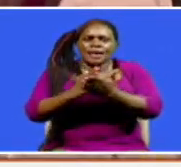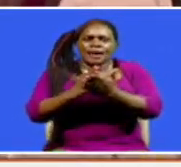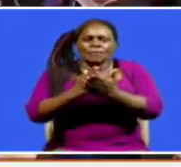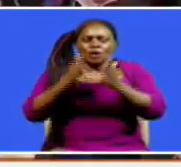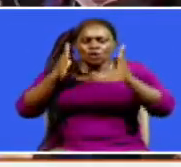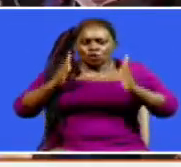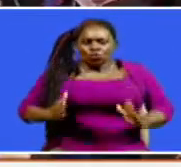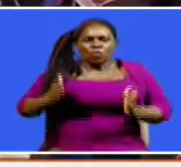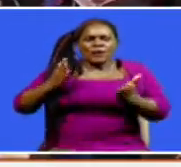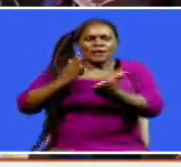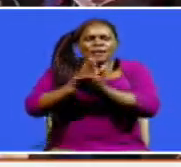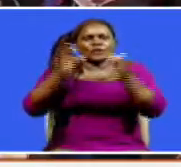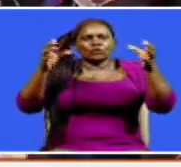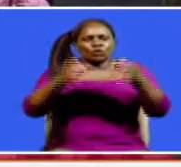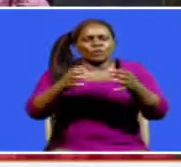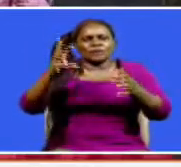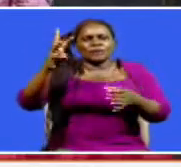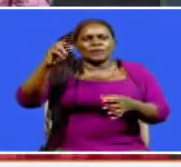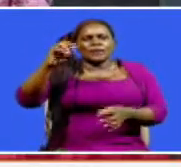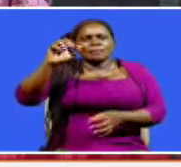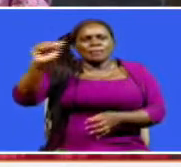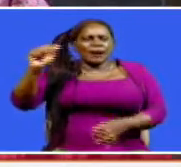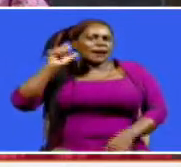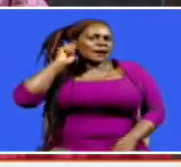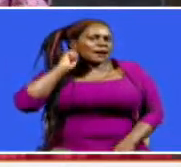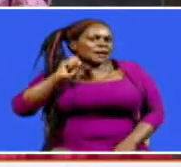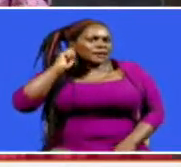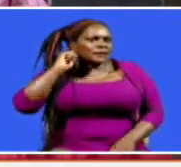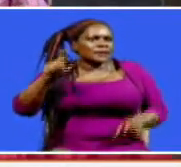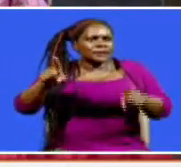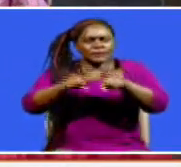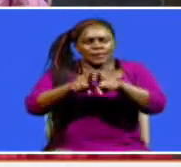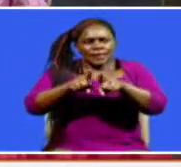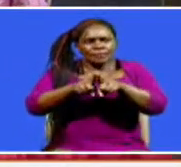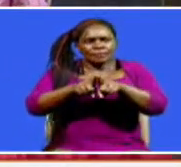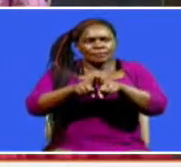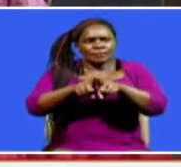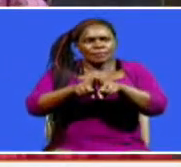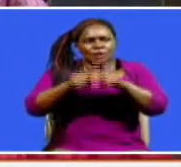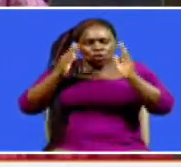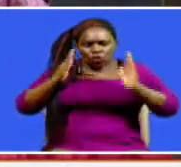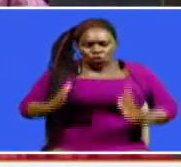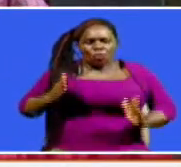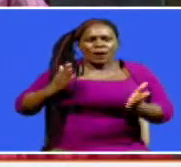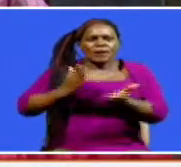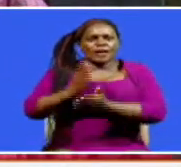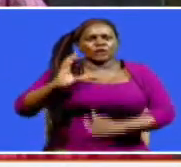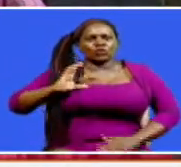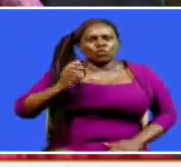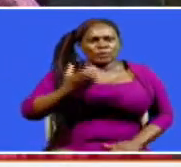makundi ya kijamii kiwemo jamii ya Ma, Kalenjin pamoja na tume ya kutetea haki za binadamu